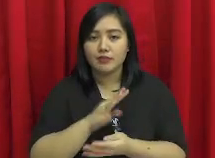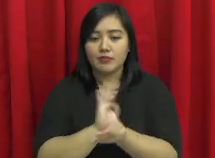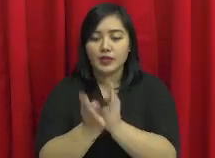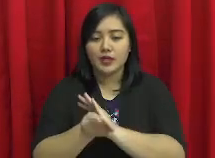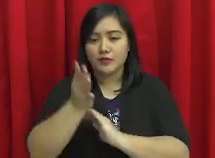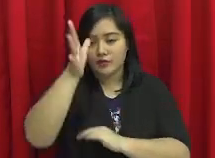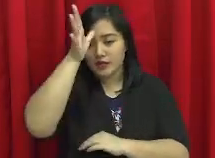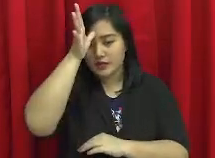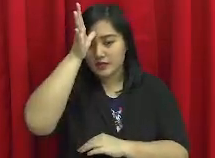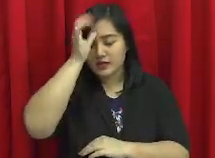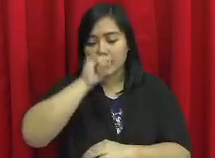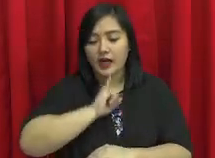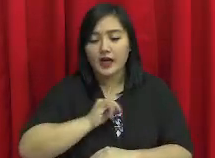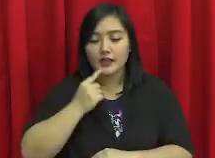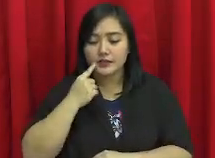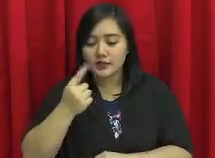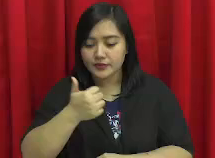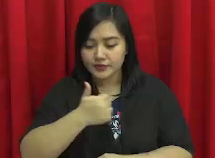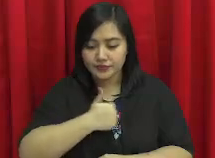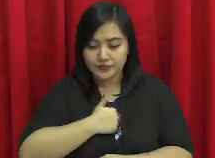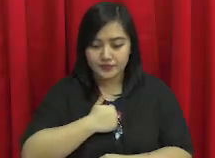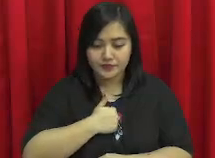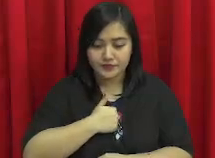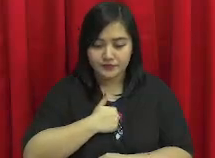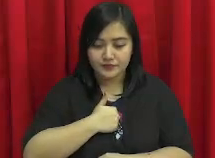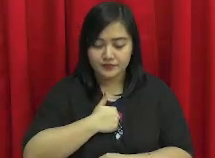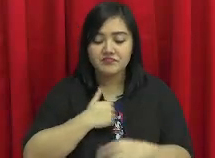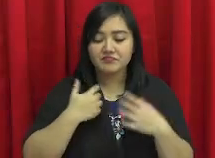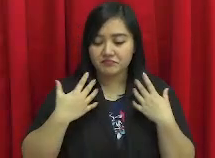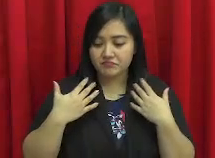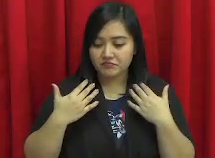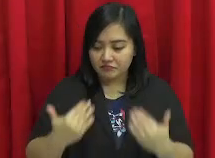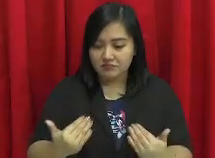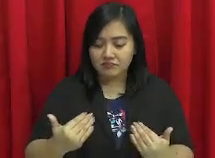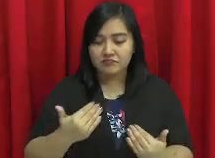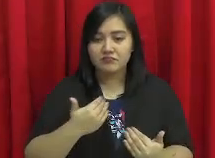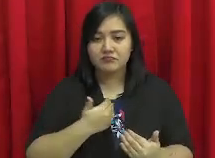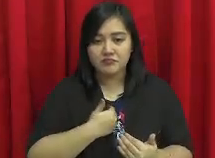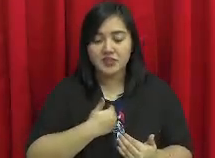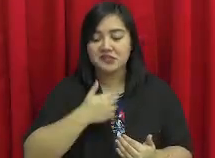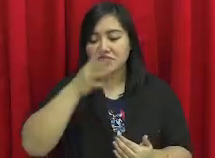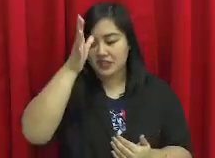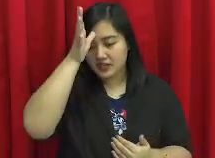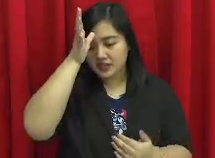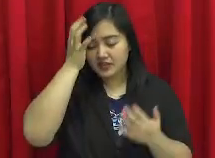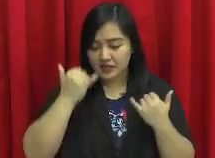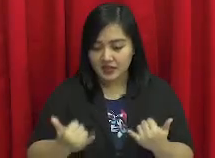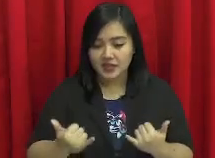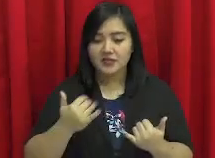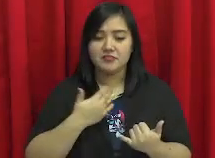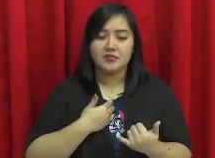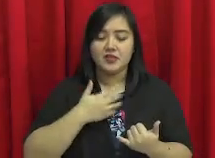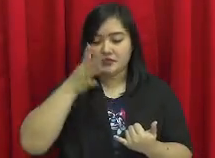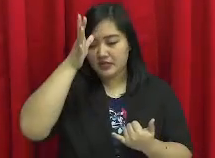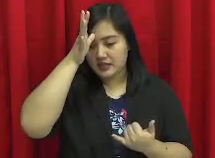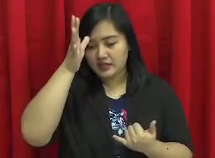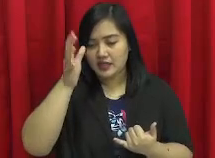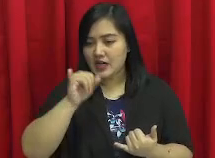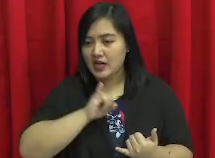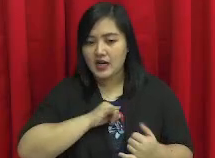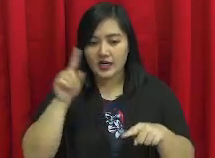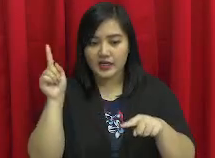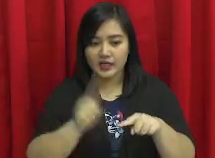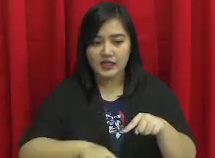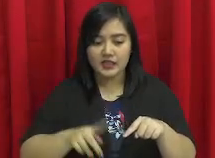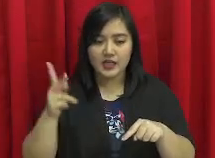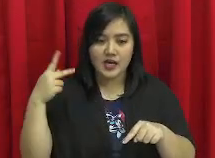buhay na sinabi ko, alright, this is it. Tatay na ako. No turning back na ito. Hindi na ito pwede. Hindi na ako pwede magloko-loko. Hindi